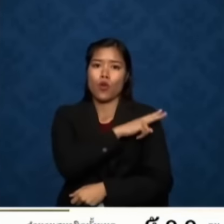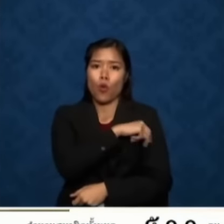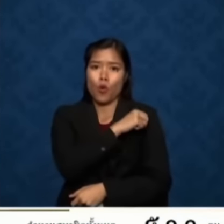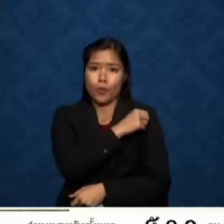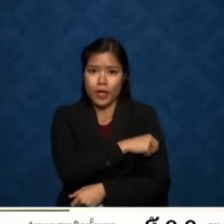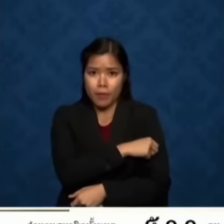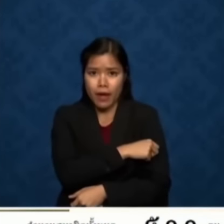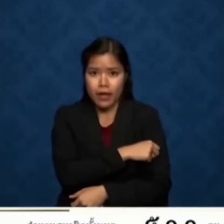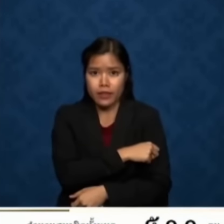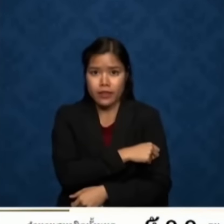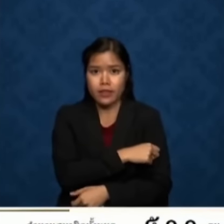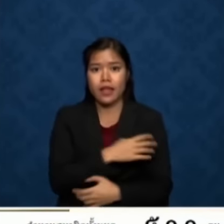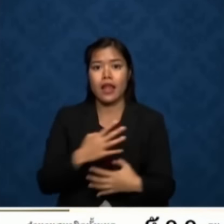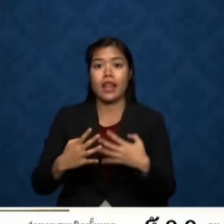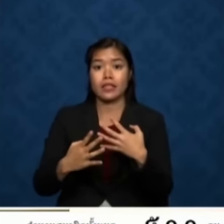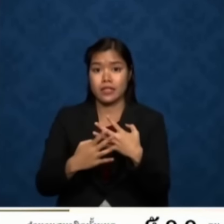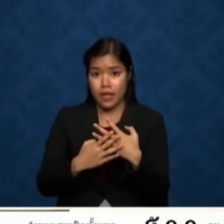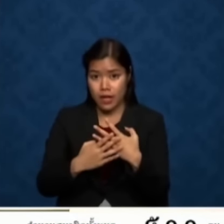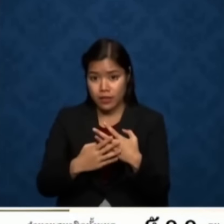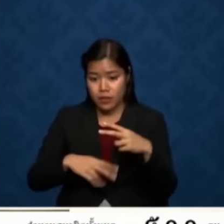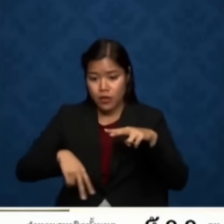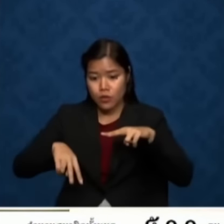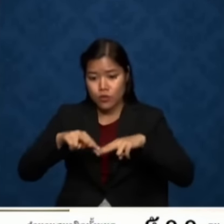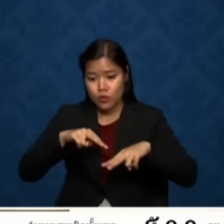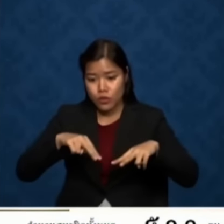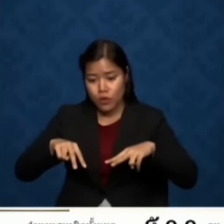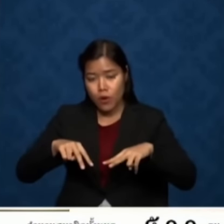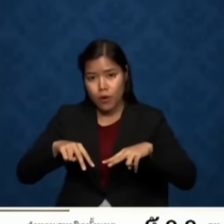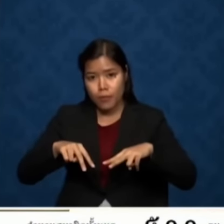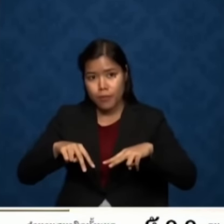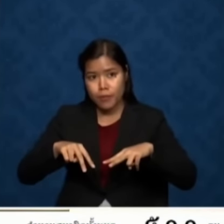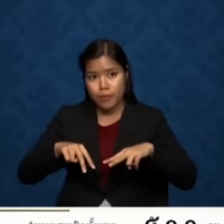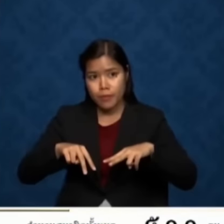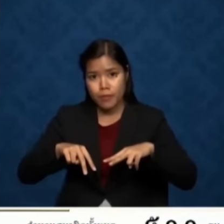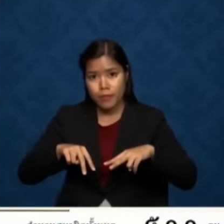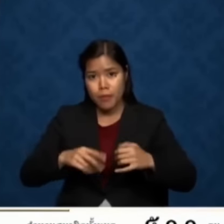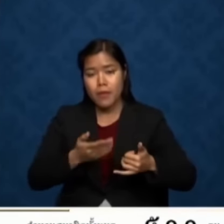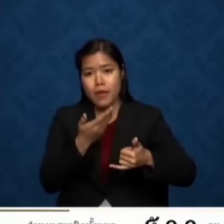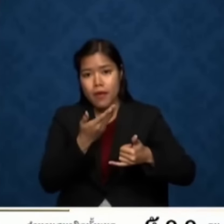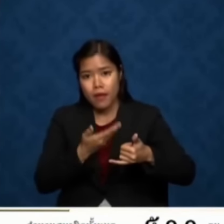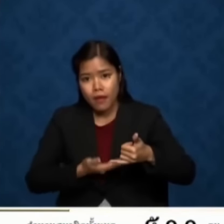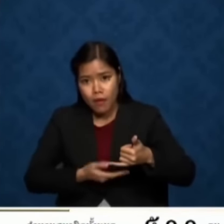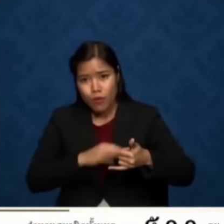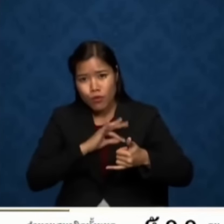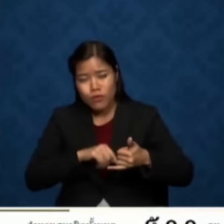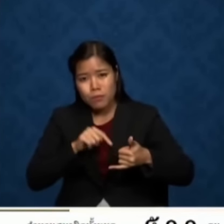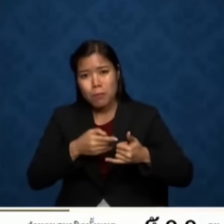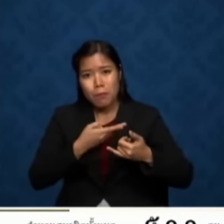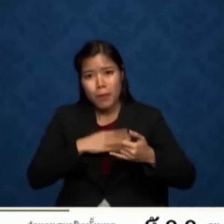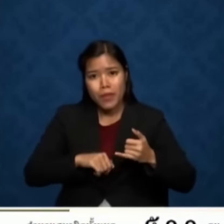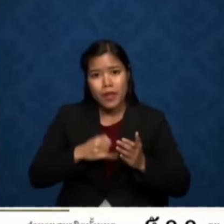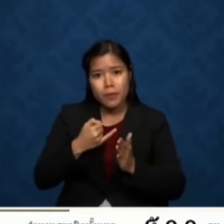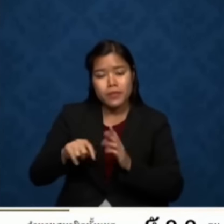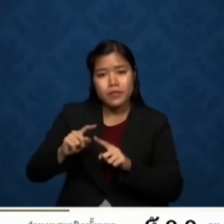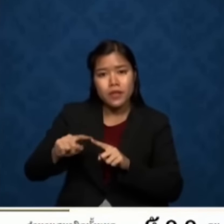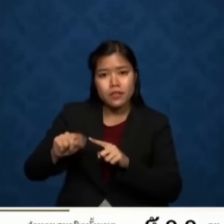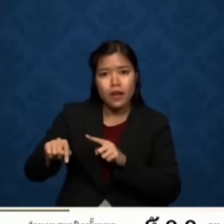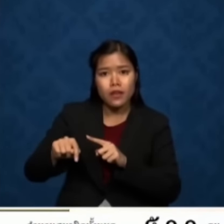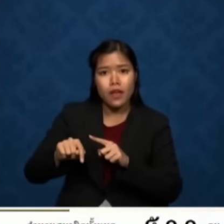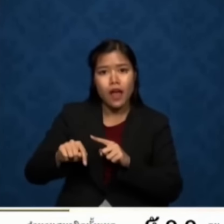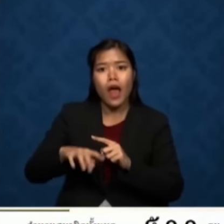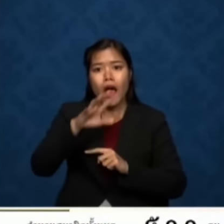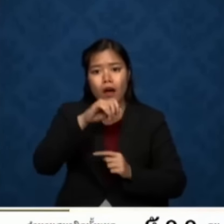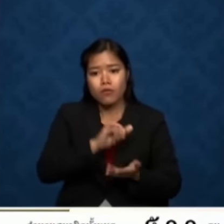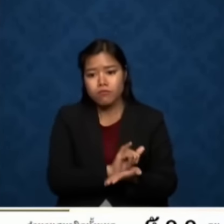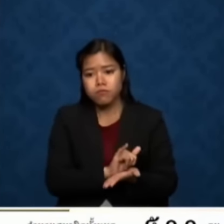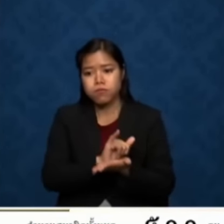ว่าอาการลักษณะนี้จะเอากลับมาโรงพยาบาลราชทัณฑ์ไหมหมอโรงพยาบาล